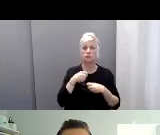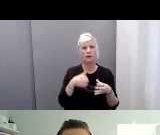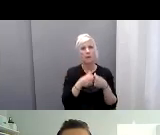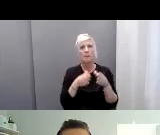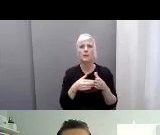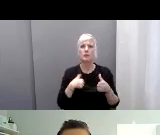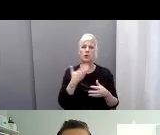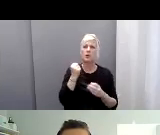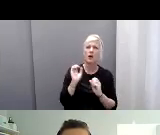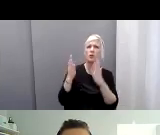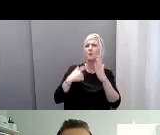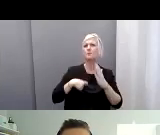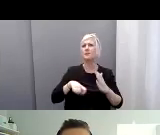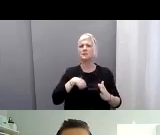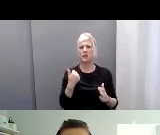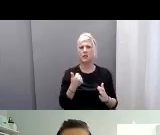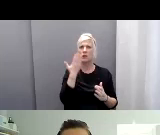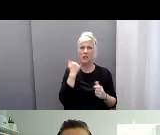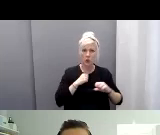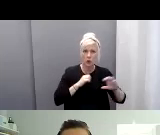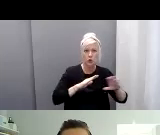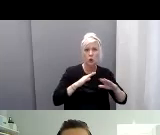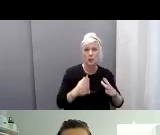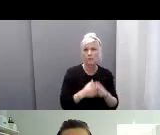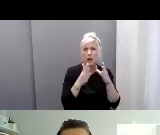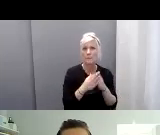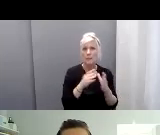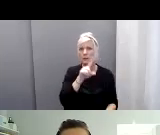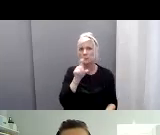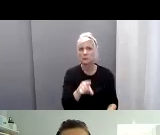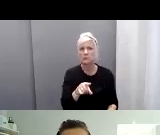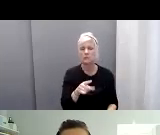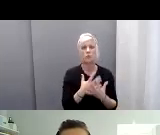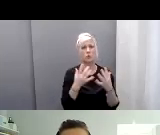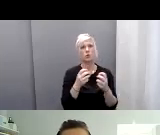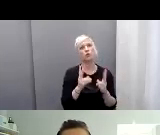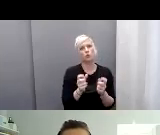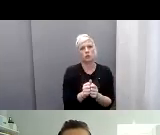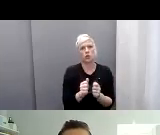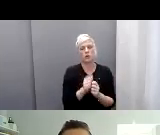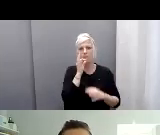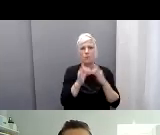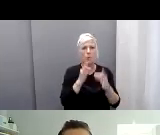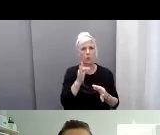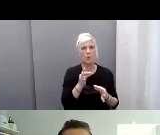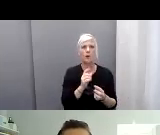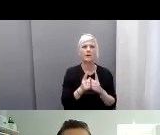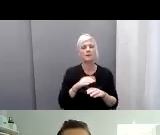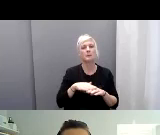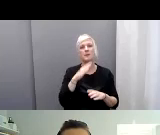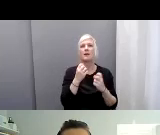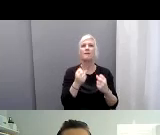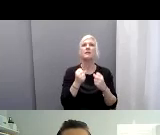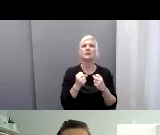Kan jag ta hand om en familj? Många sådana grejer blev kanske viktigare än det hade blivit om jag hade fått vara en så kallad vanlig